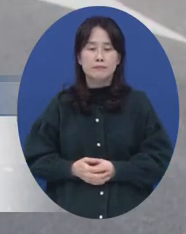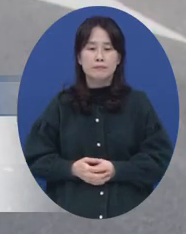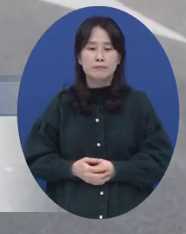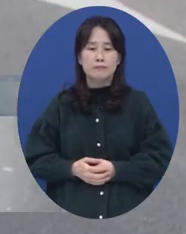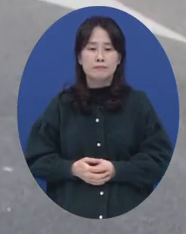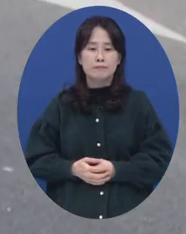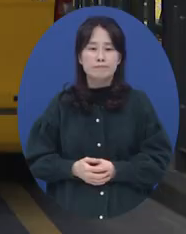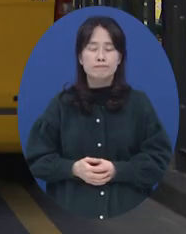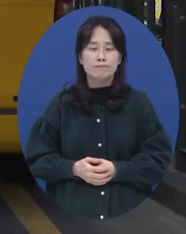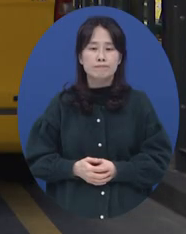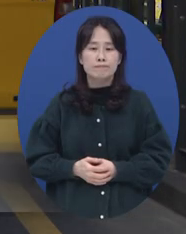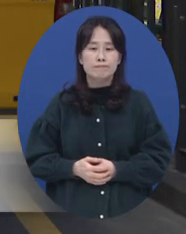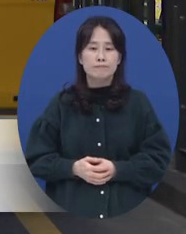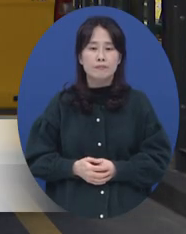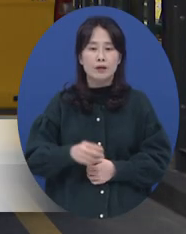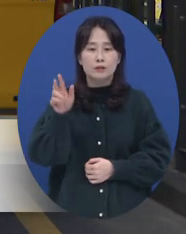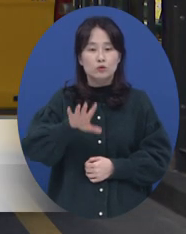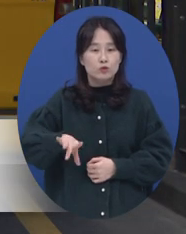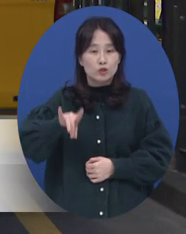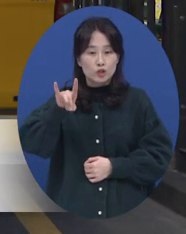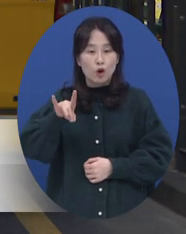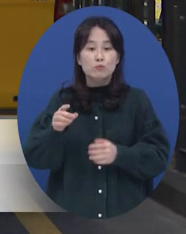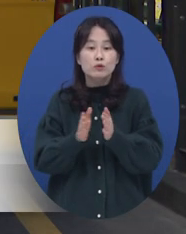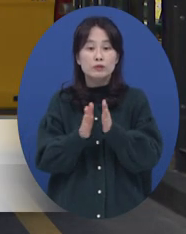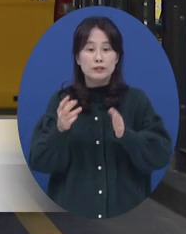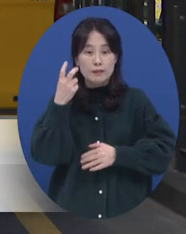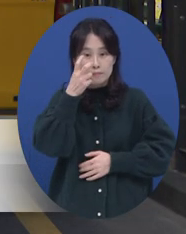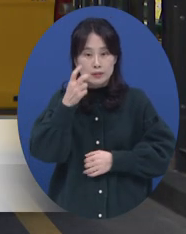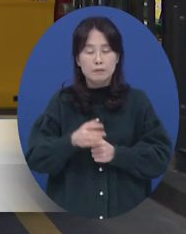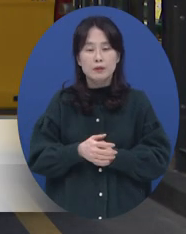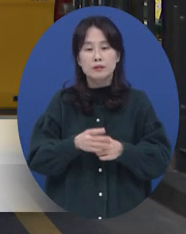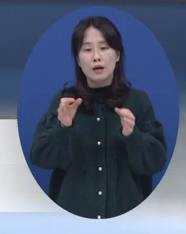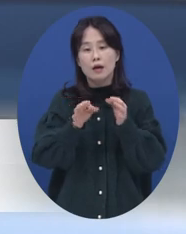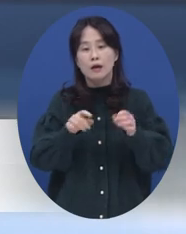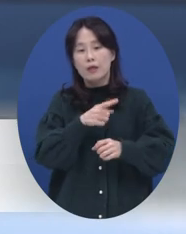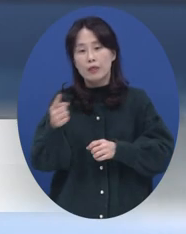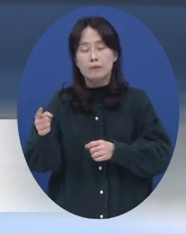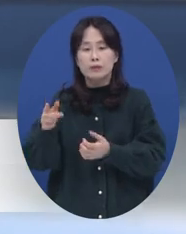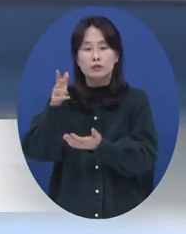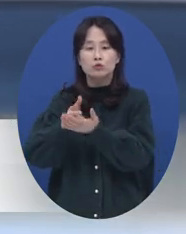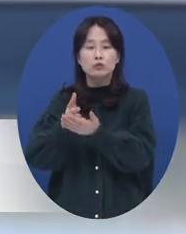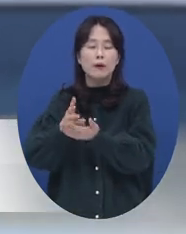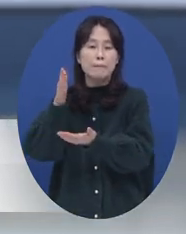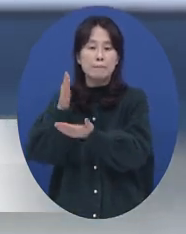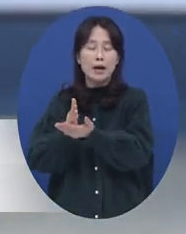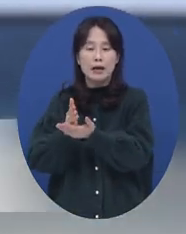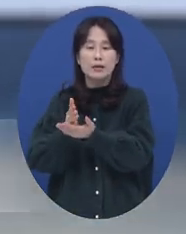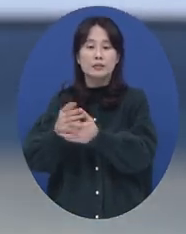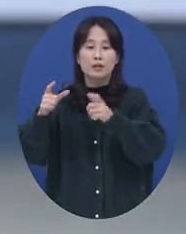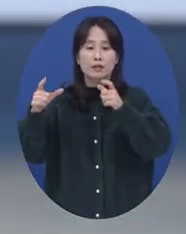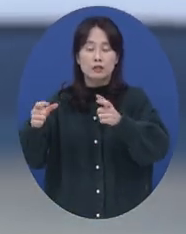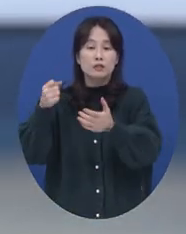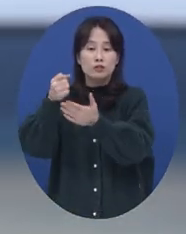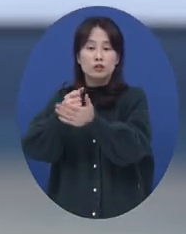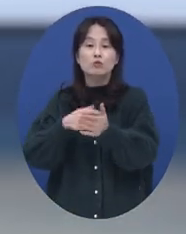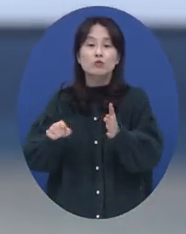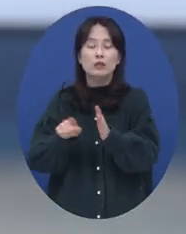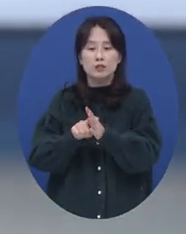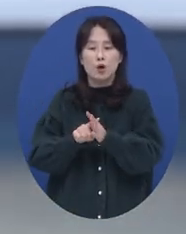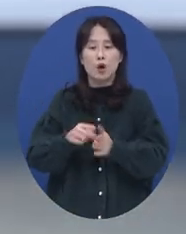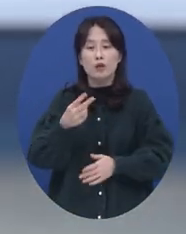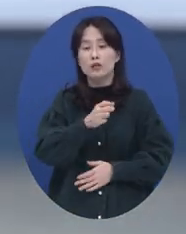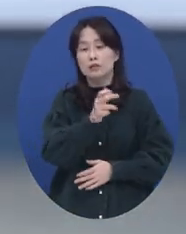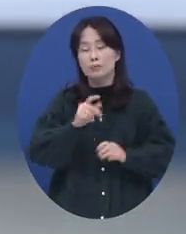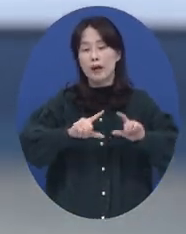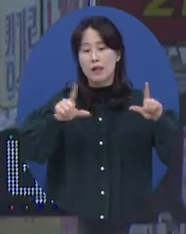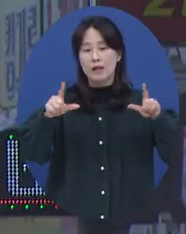개선해야 할 것입니다. 특히 경기도가 전국 최초로 진행한 감사로 상가 주변을 주차 금지 구역으로 지정할 수 있도록